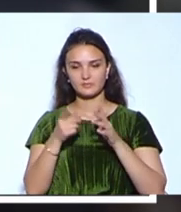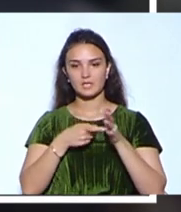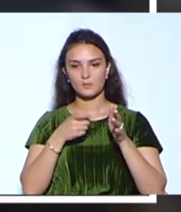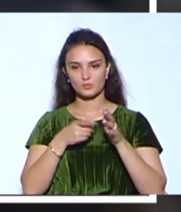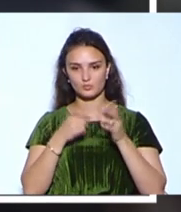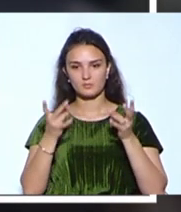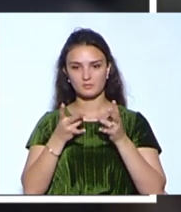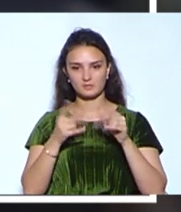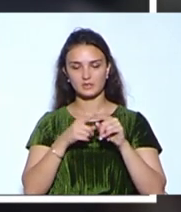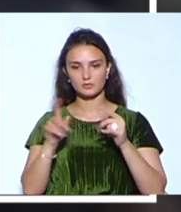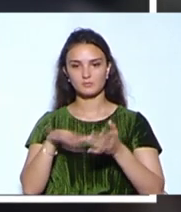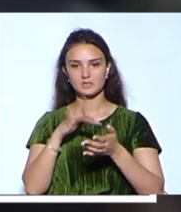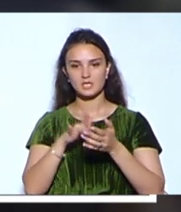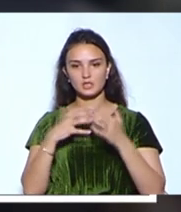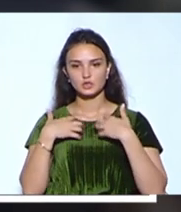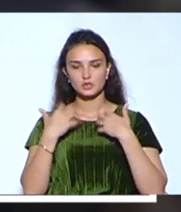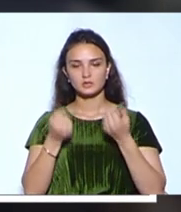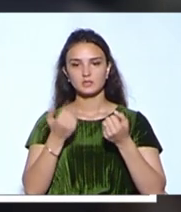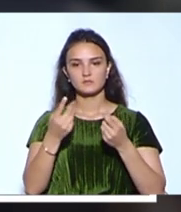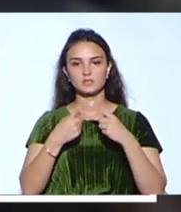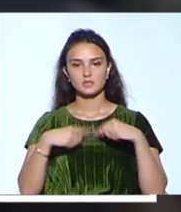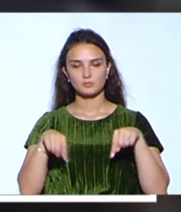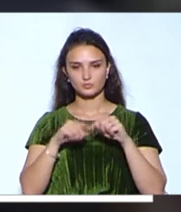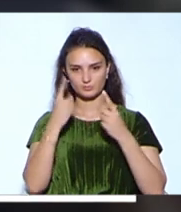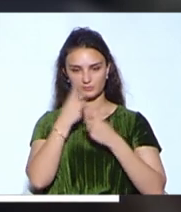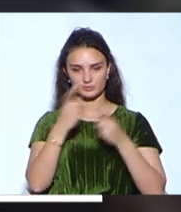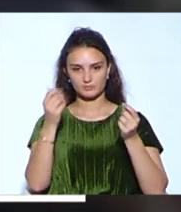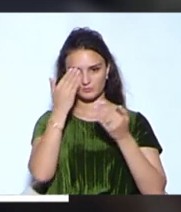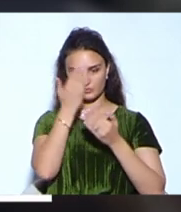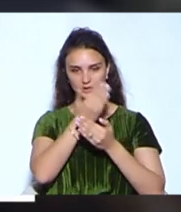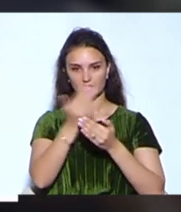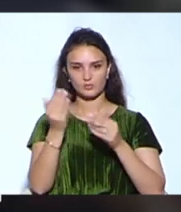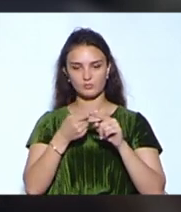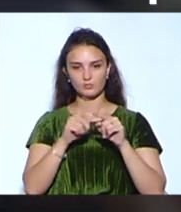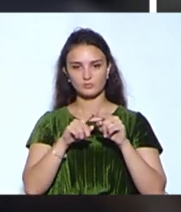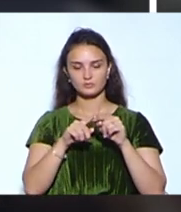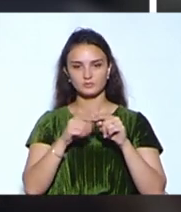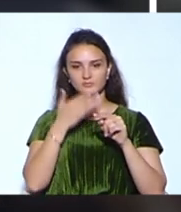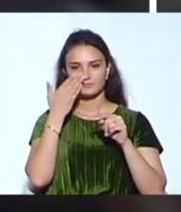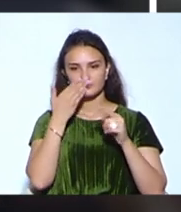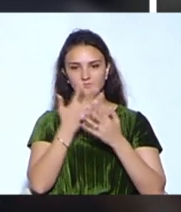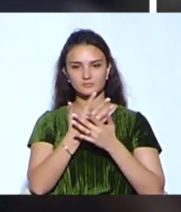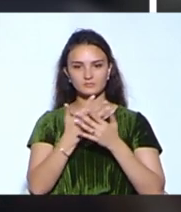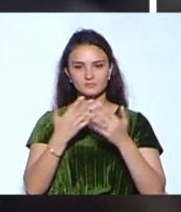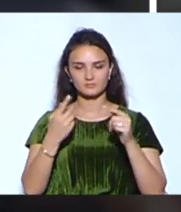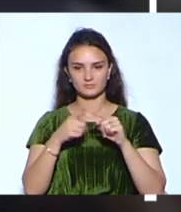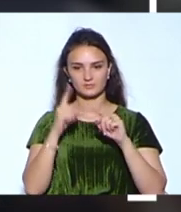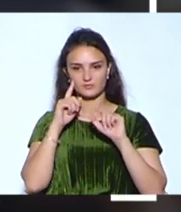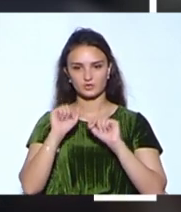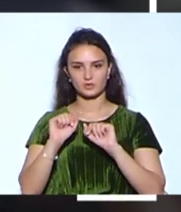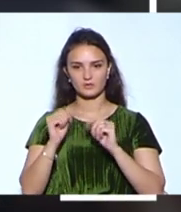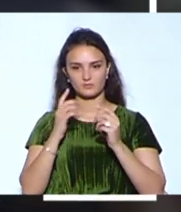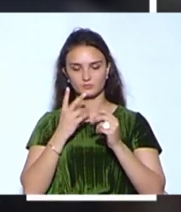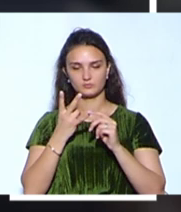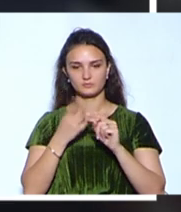გამოძიება მიმდინარეობს ქალაქის ჯანდაცვის საბჭოკი აფრთხილებს მოსახლეობას, ყოველგვარი არომატიზებული სითხეებისგან თავი